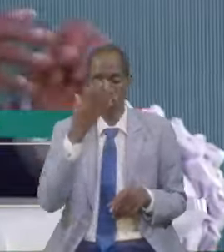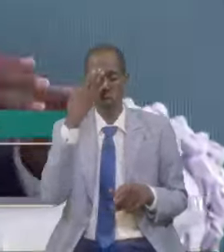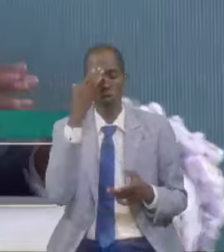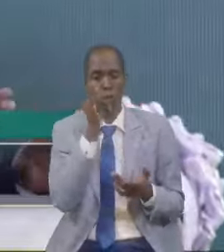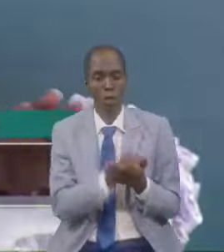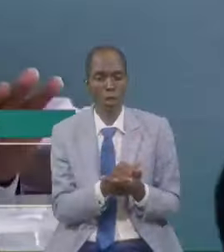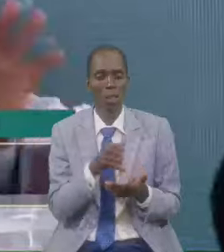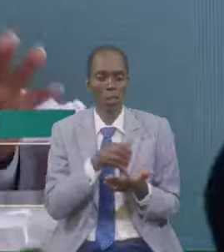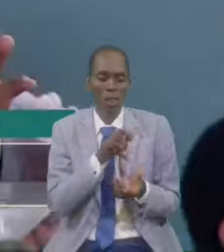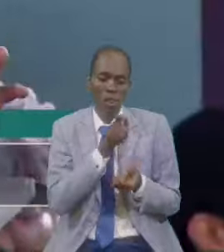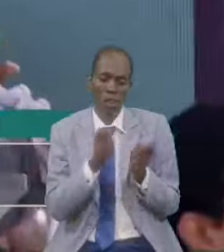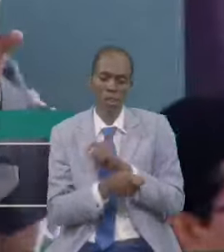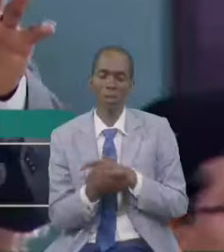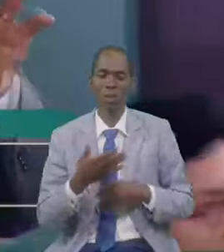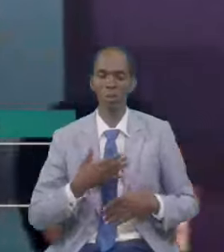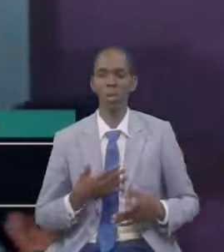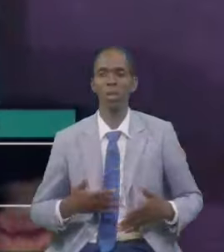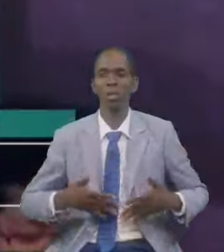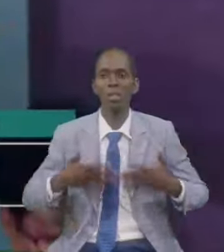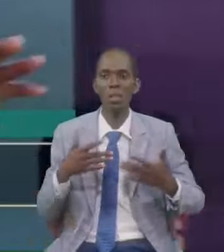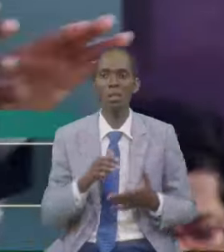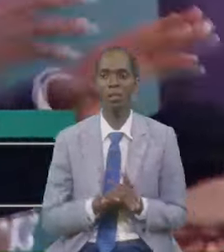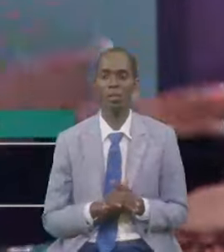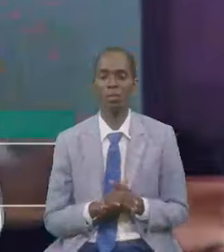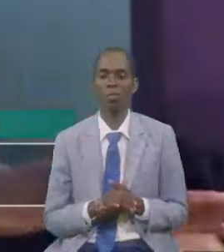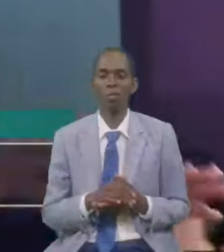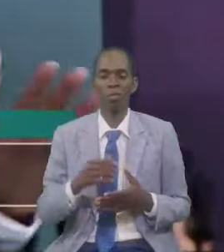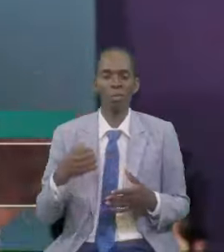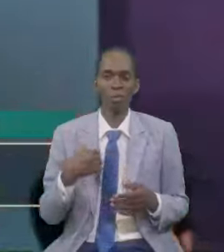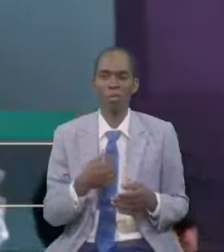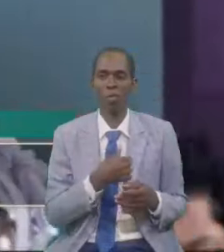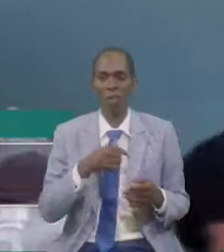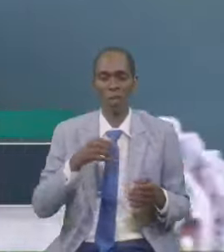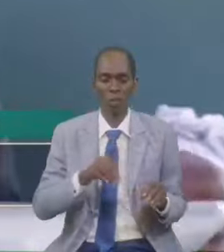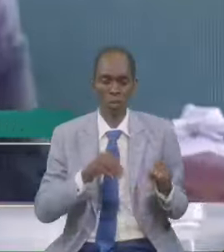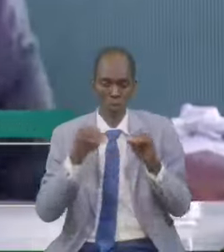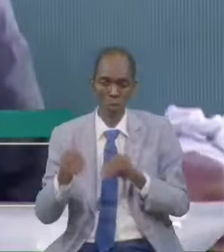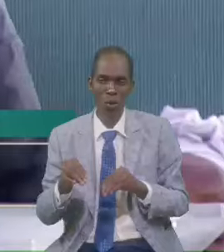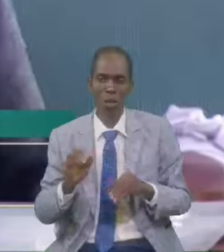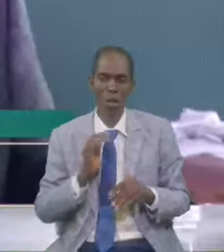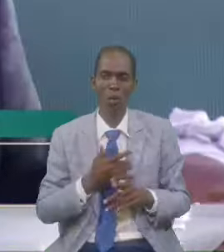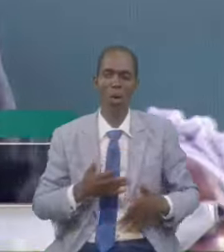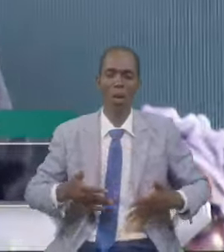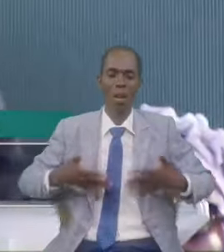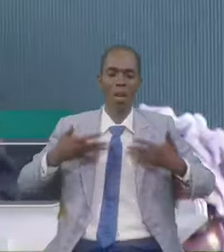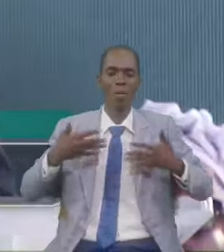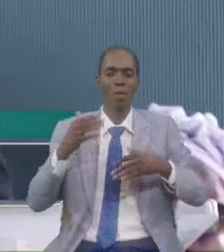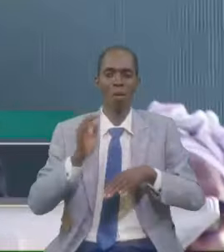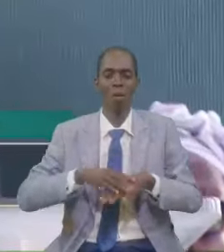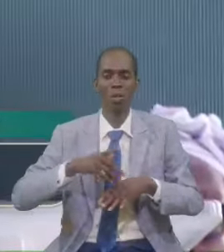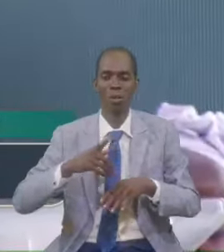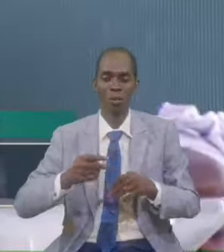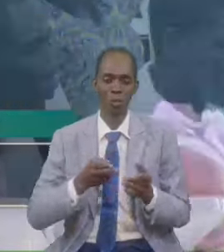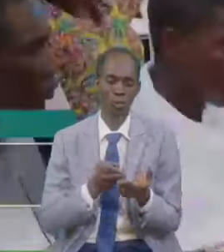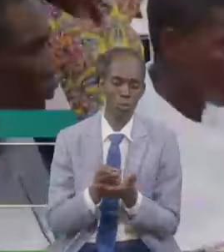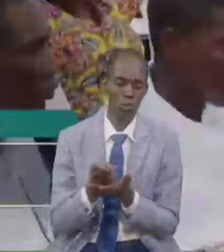జీవితాన్ని రూపాంతరపరచలేదు. We spend all our lives on truth that does not transform. మన జీవిత కాలం పాటు